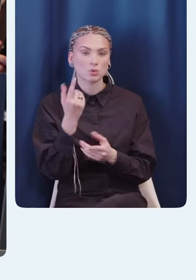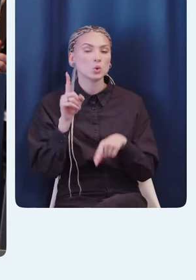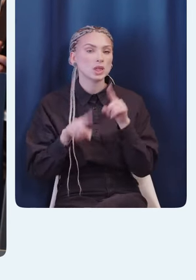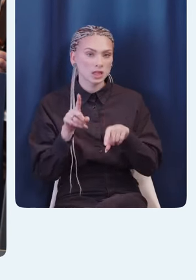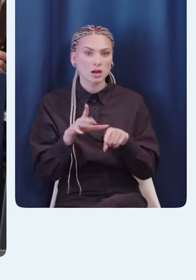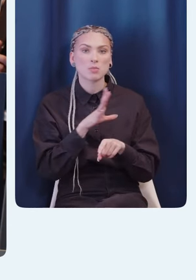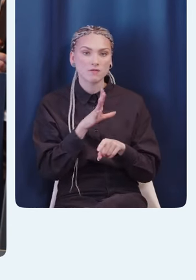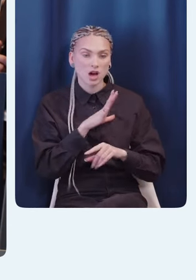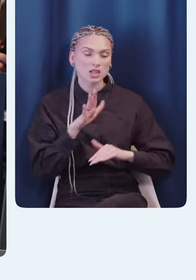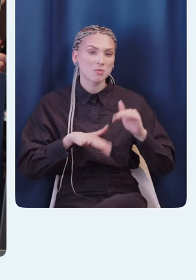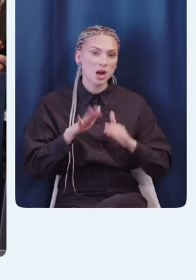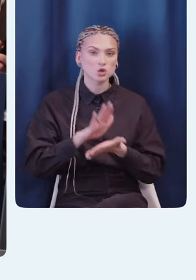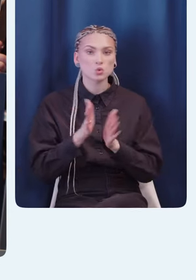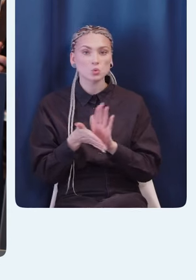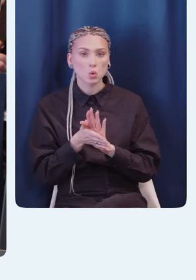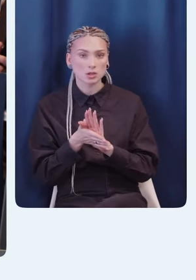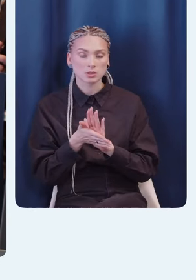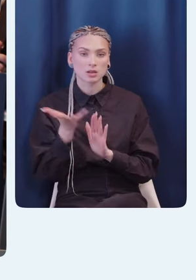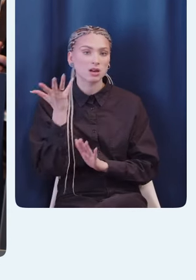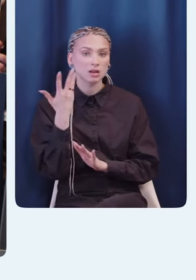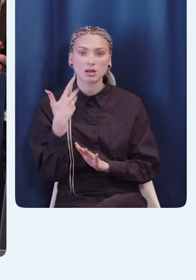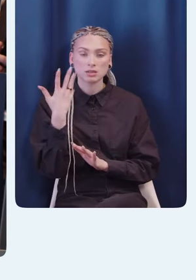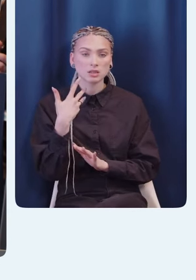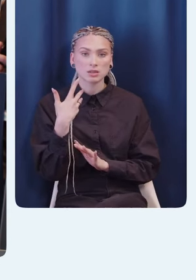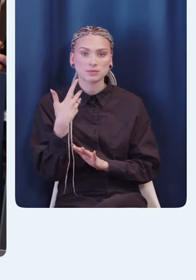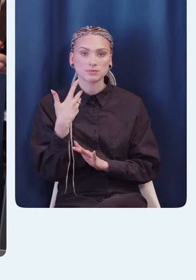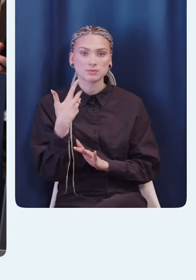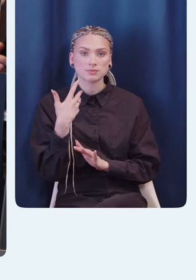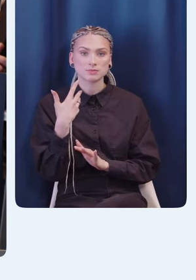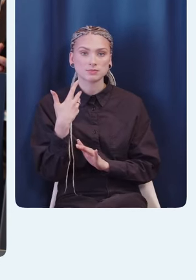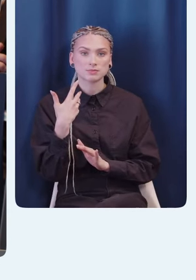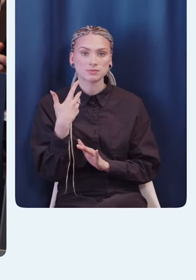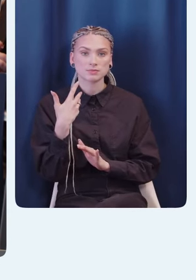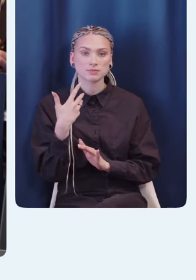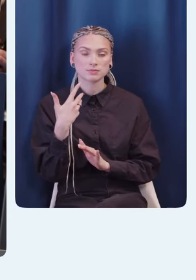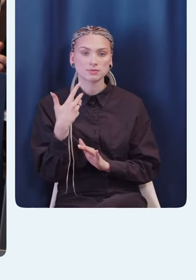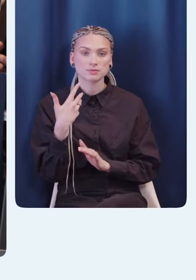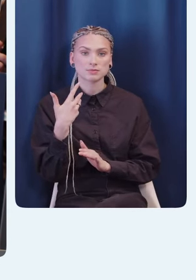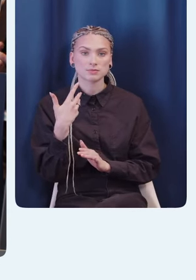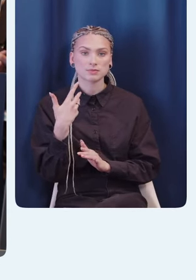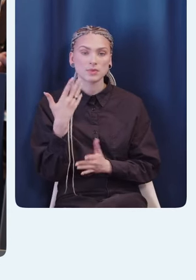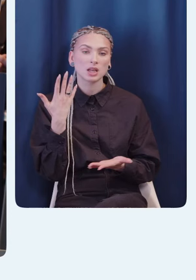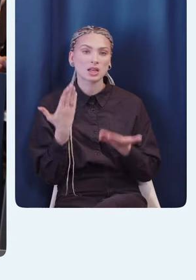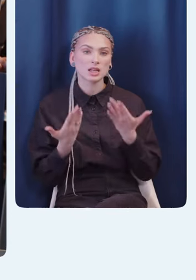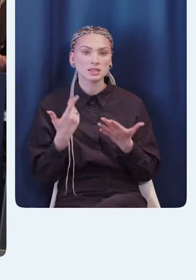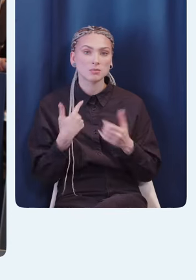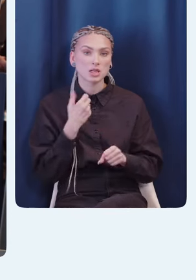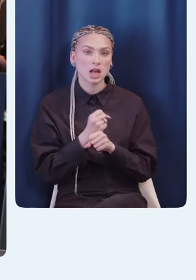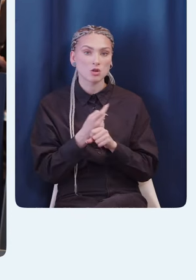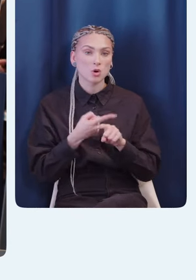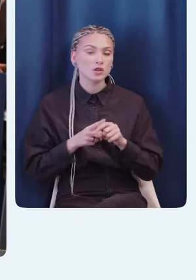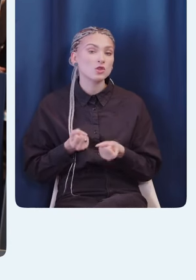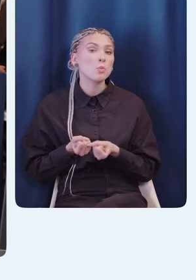иногда бывают на практике ситуации, когда если мы делаем эту поддержку,